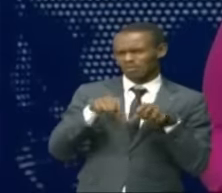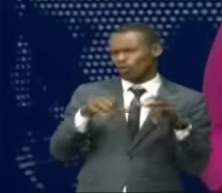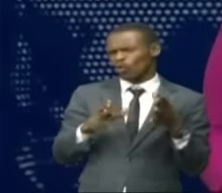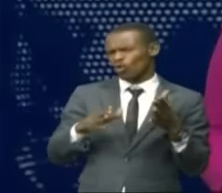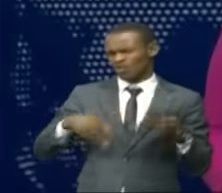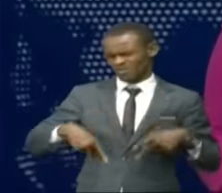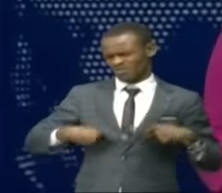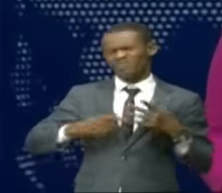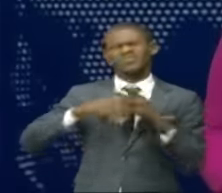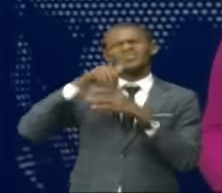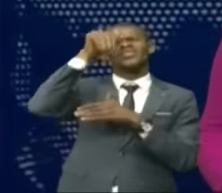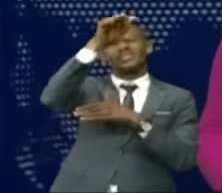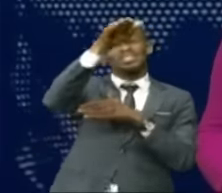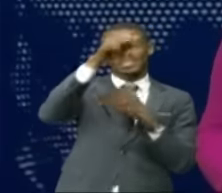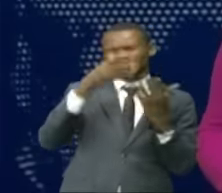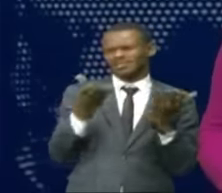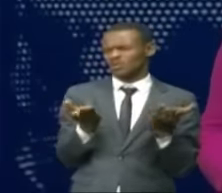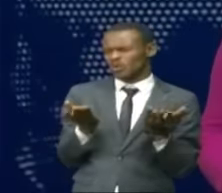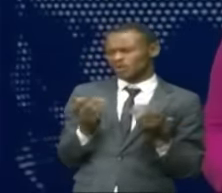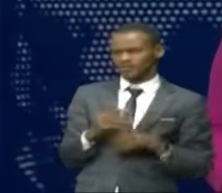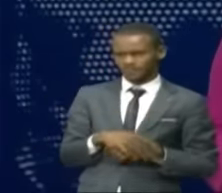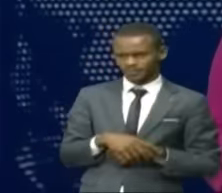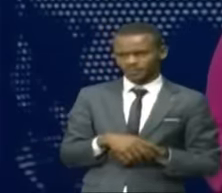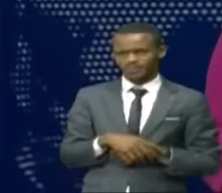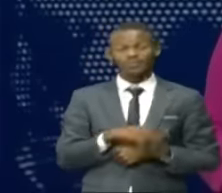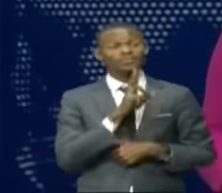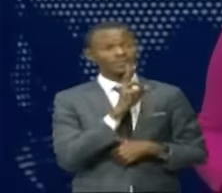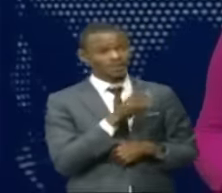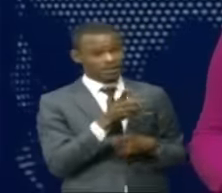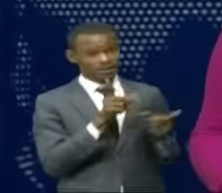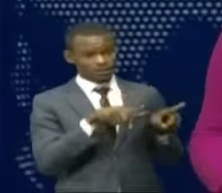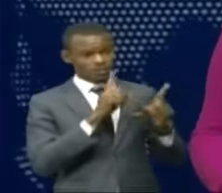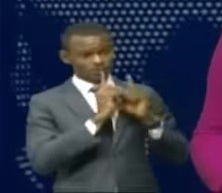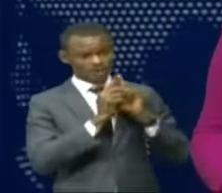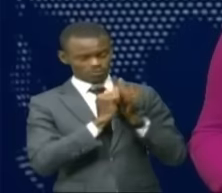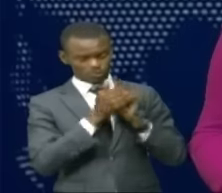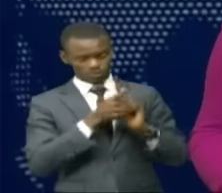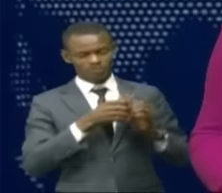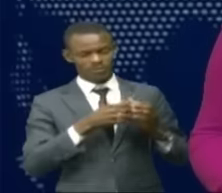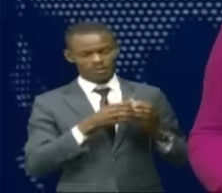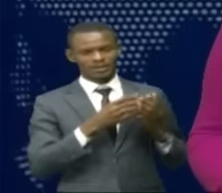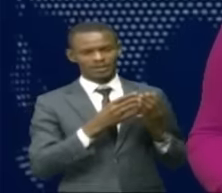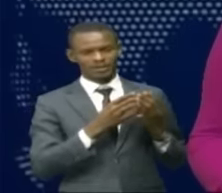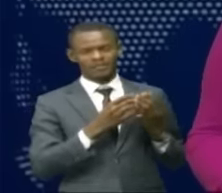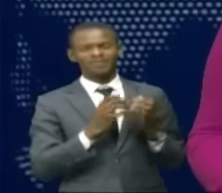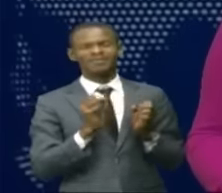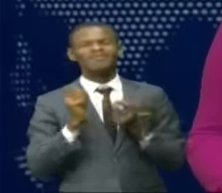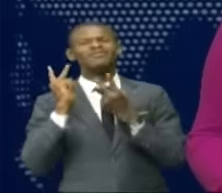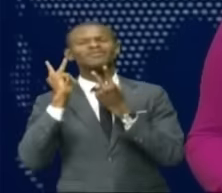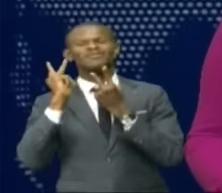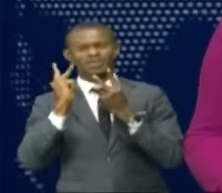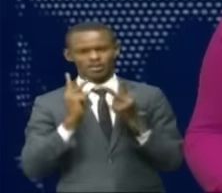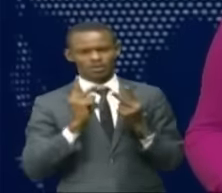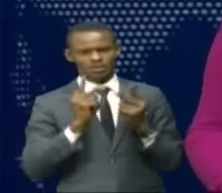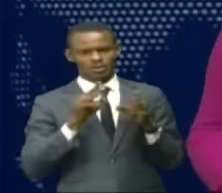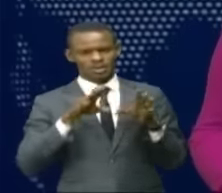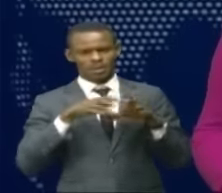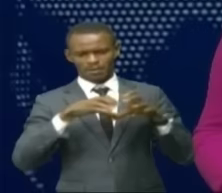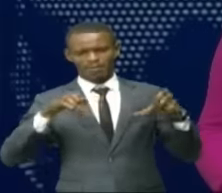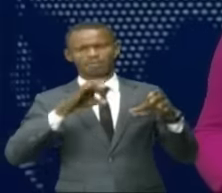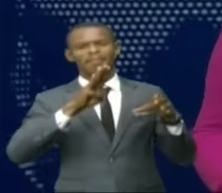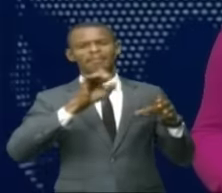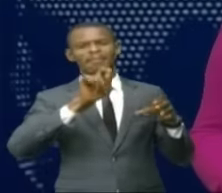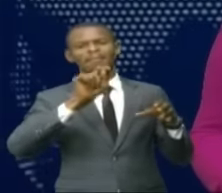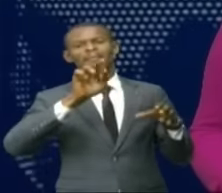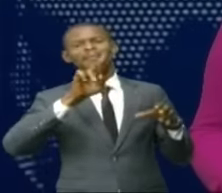Oui, effectivement. Lorsqu'on parle de chaîne de valeur de la batterie, on parle effectivement de création d'emplois. Et